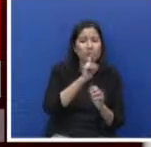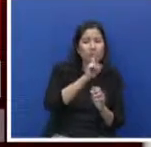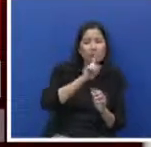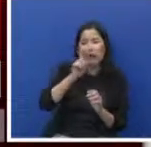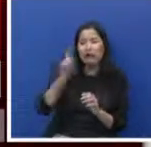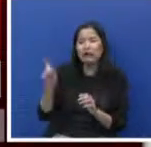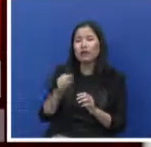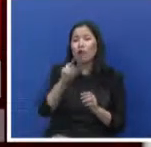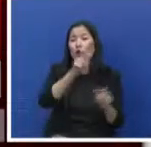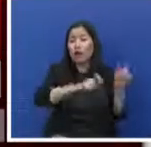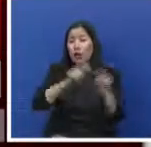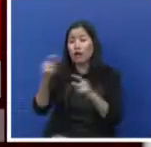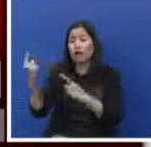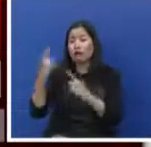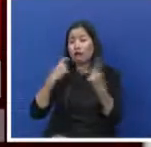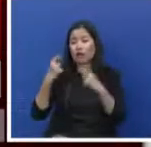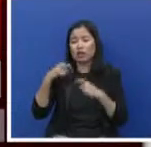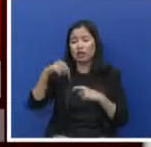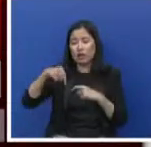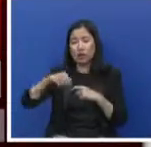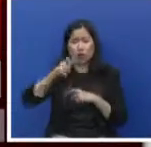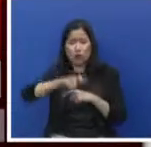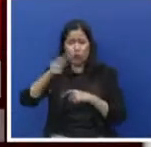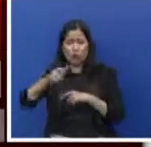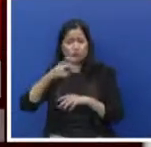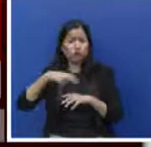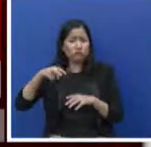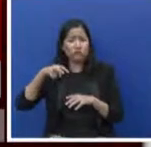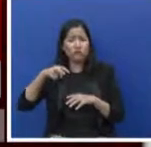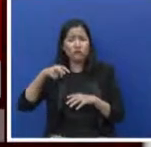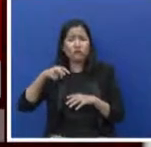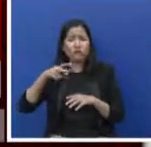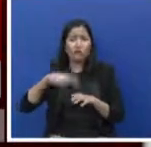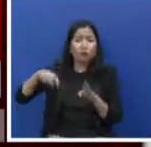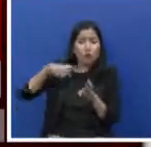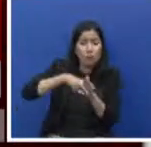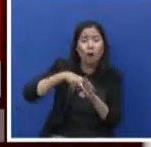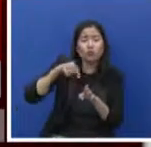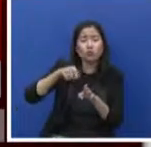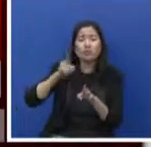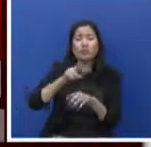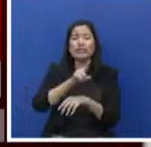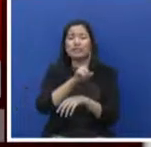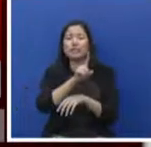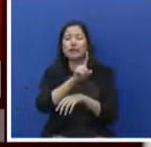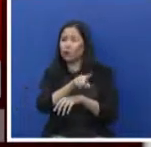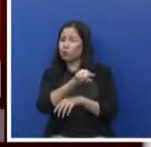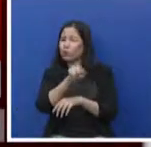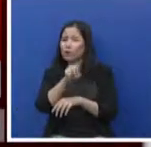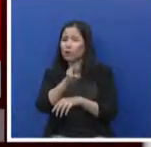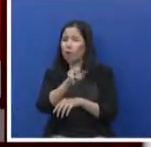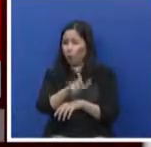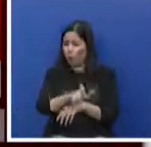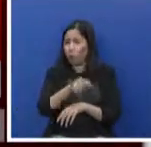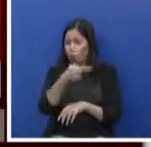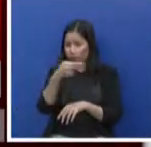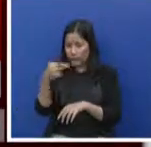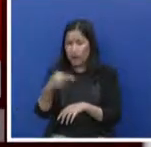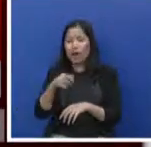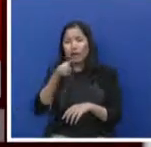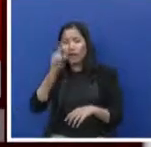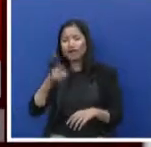seluruh pengguna Gojek saat ini. Pengguna kami kan juga sudah luar biasa, bahkan ada yang bilang satu dari dua orang Indonesia tuh pasti punya aplikasi Gojek di